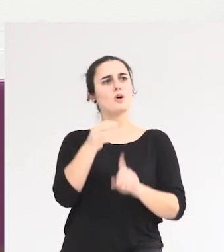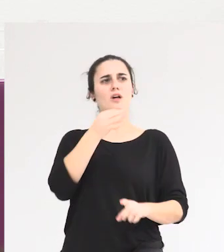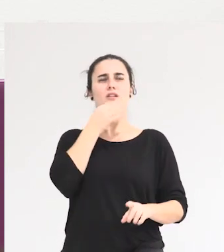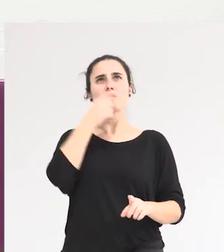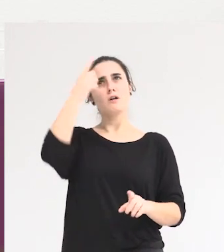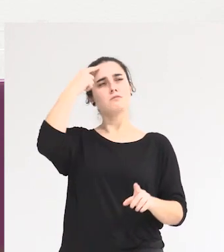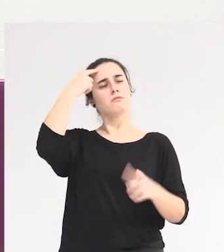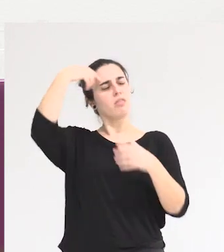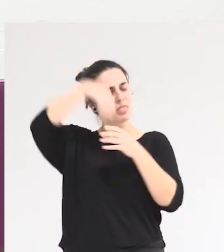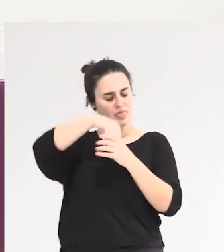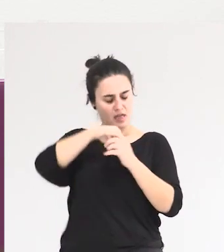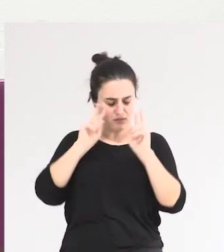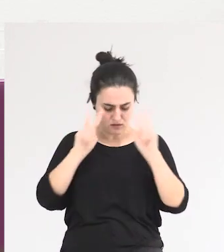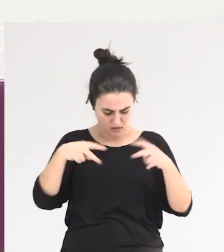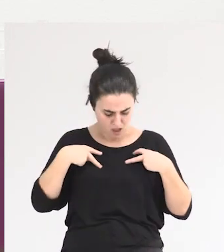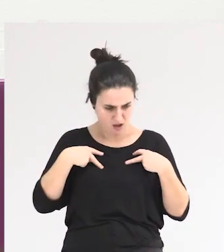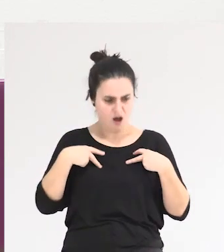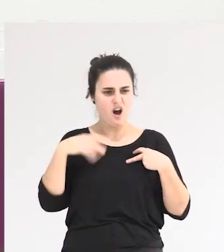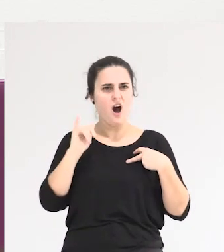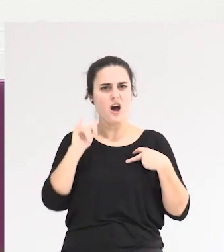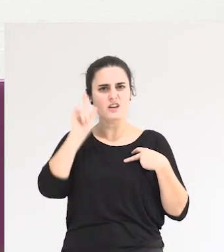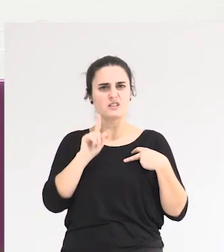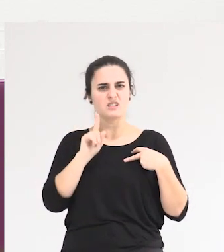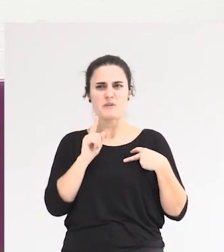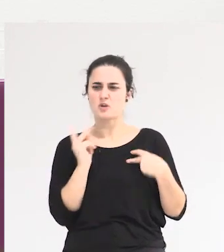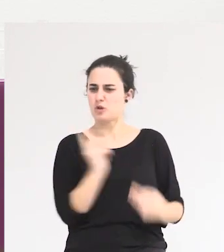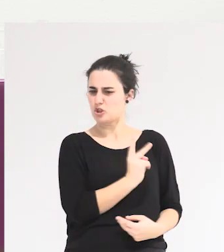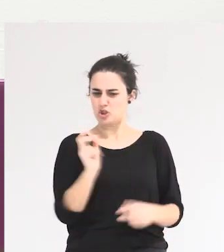buru barruan kontrako diskursoak ere pizten